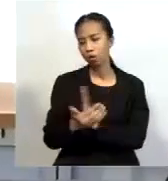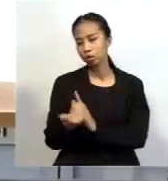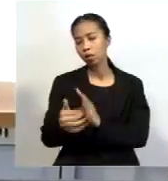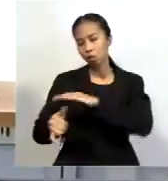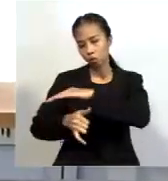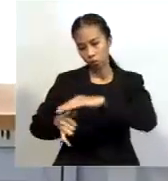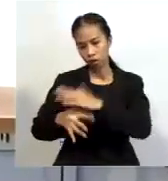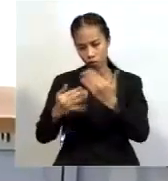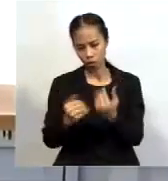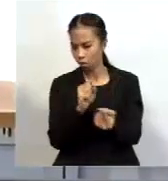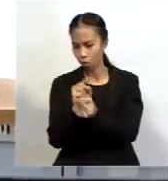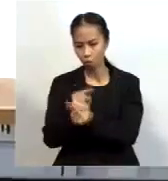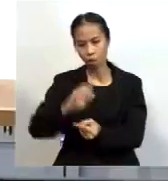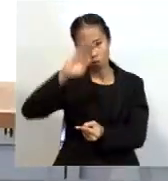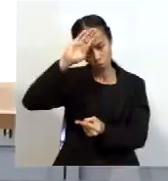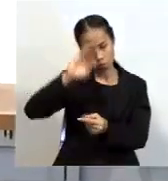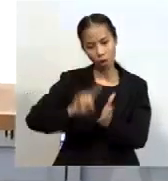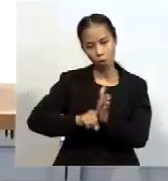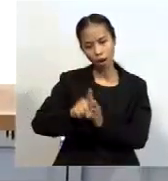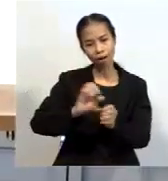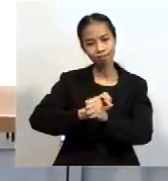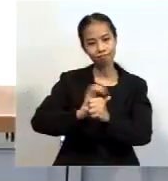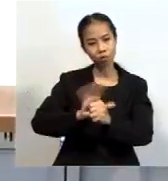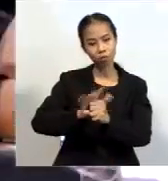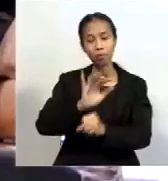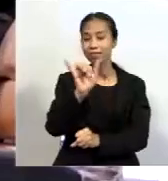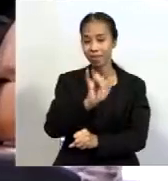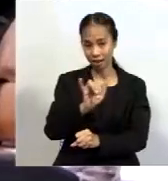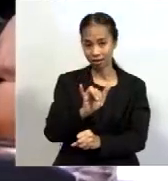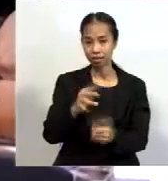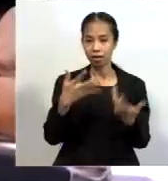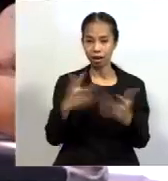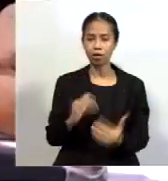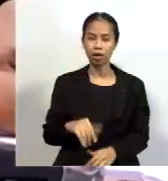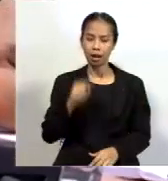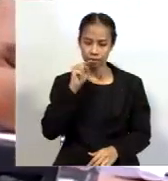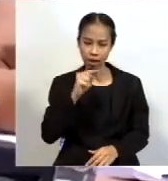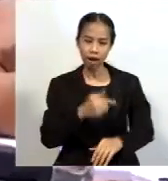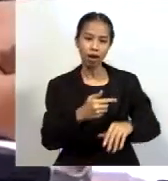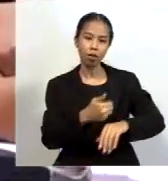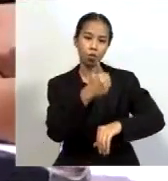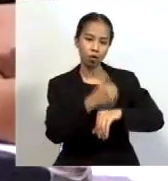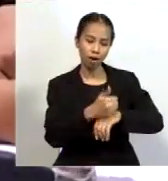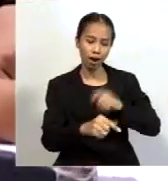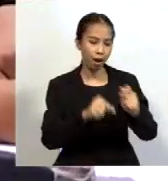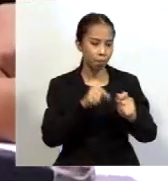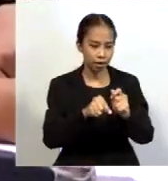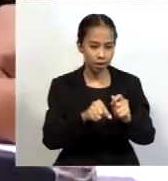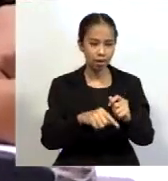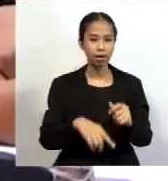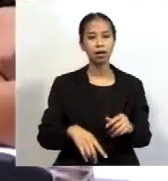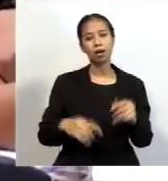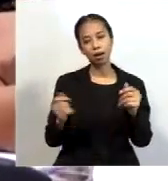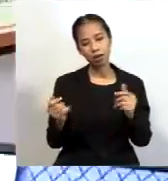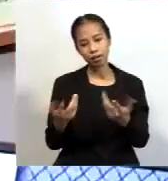ผู้ป่วยติดเชื้อไวรัสโควิด-19แต่อย่างใดแล้วก็ได้มีการกำชับให้นายอำเภอร่วมกับกำนันผู้ใหญ่บ้านองค์กรป